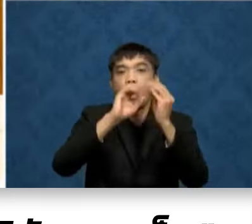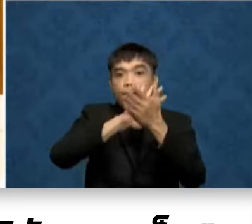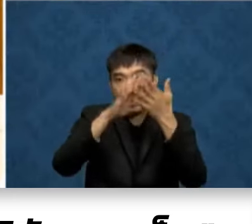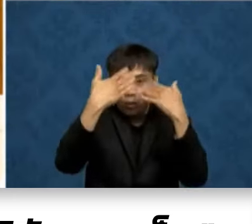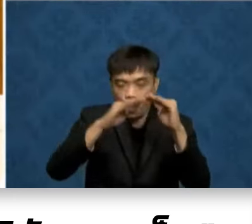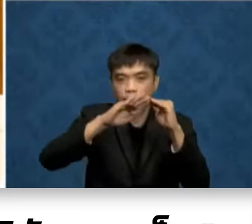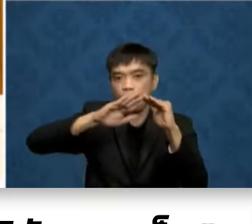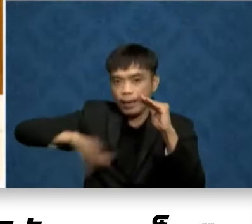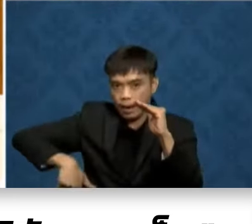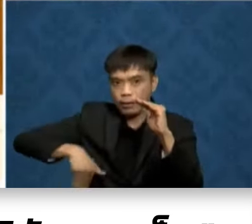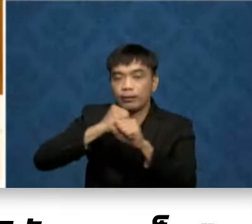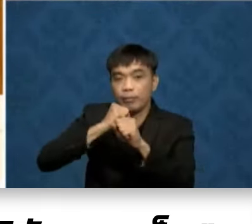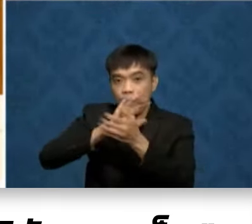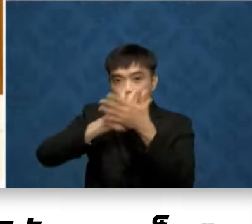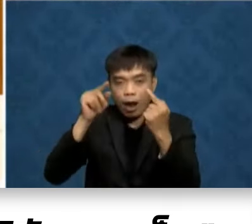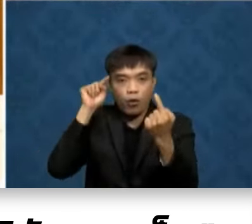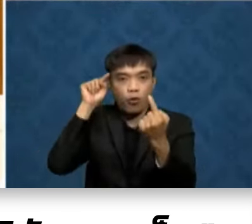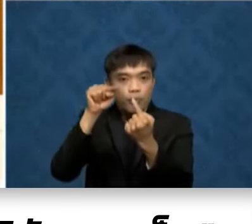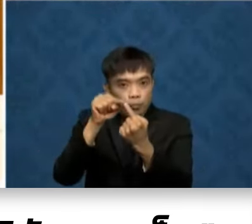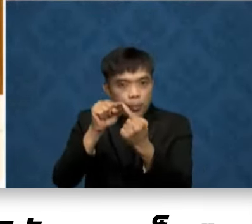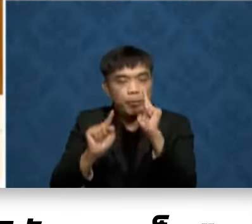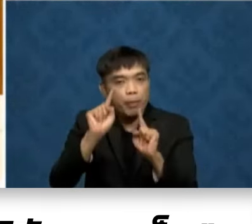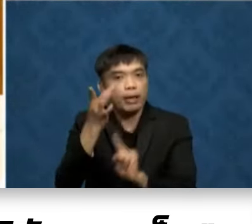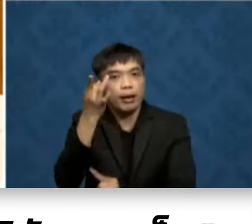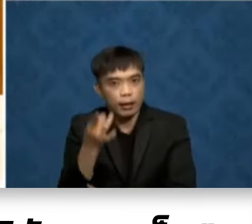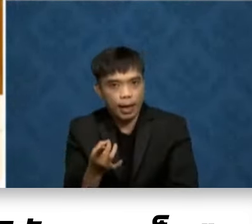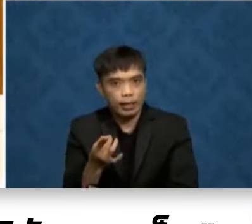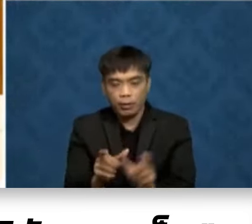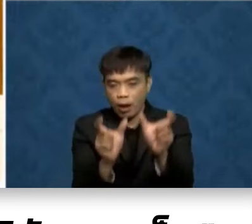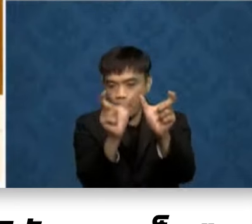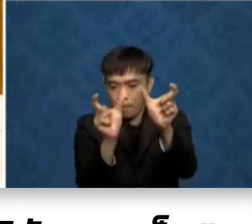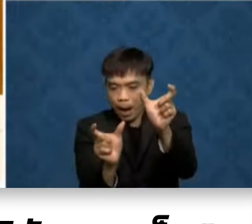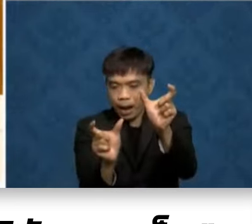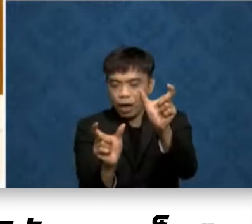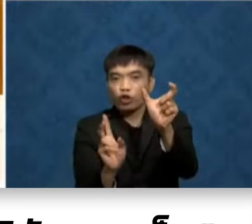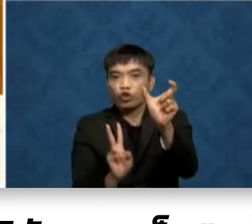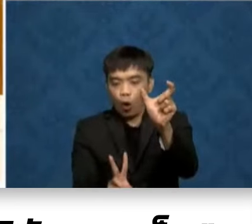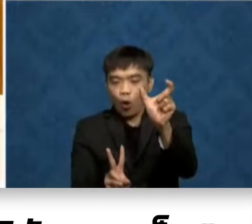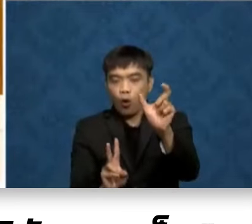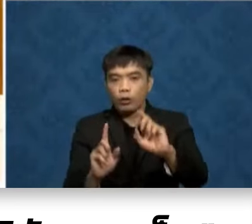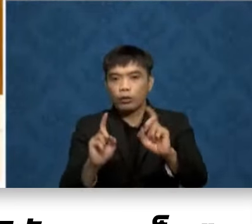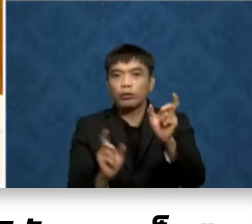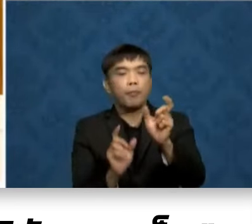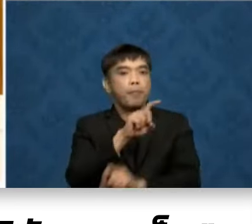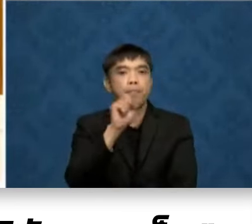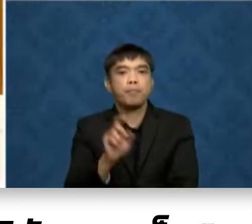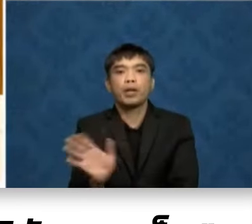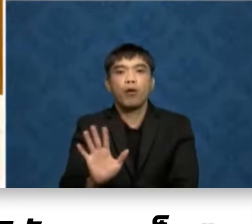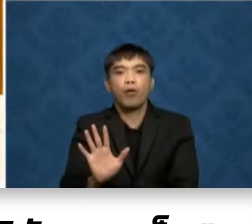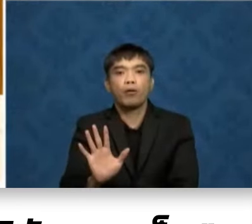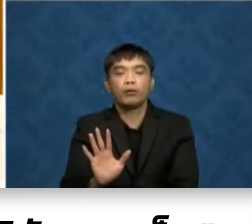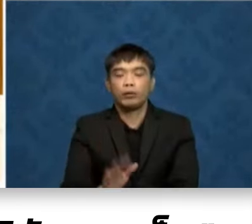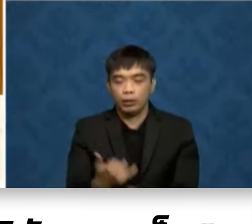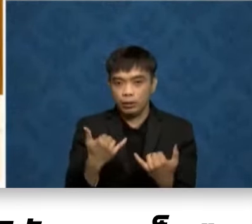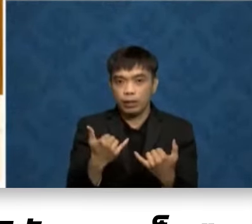พรบ.ทั้งฉบับค่ะด้วยคะแนน292ต่อ161ก็คือเห็นด้วยนะค